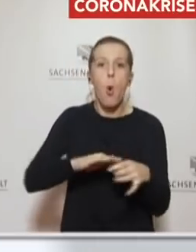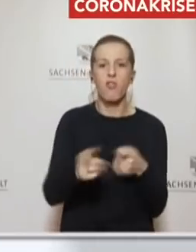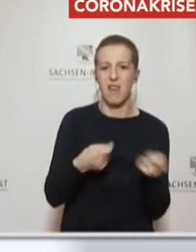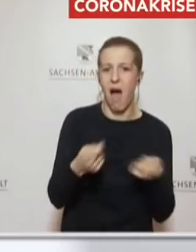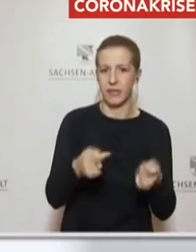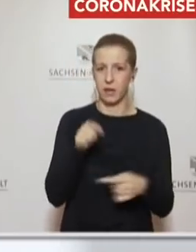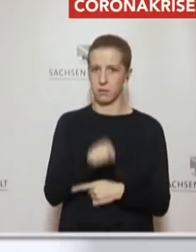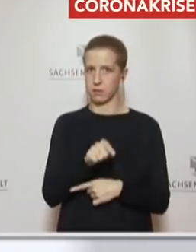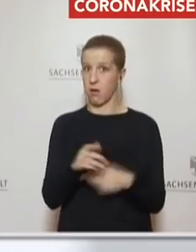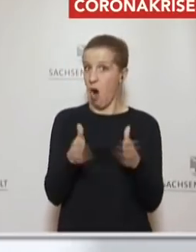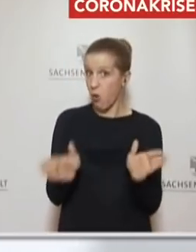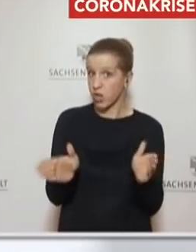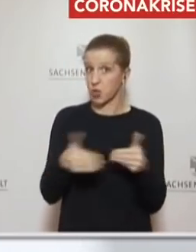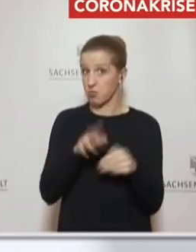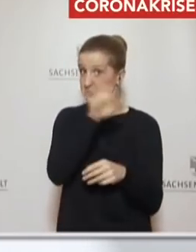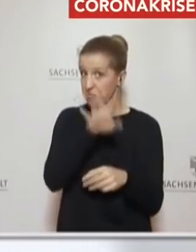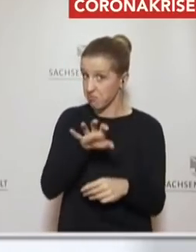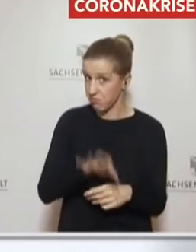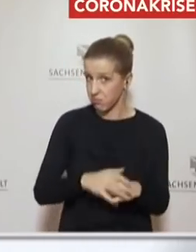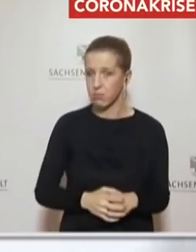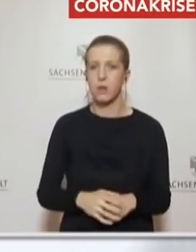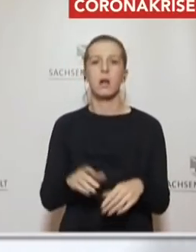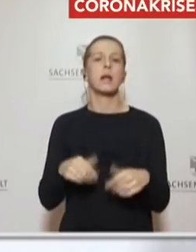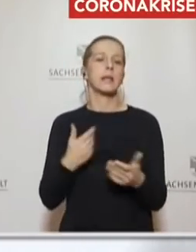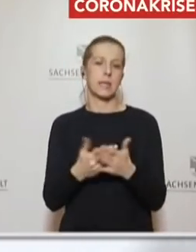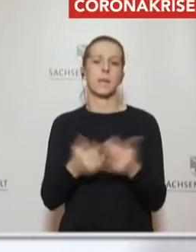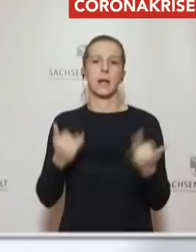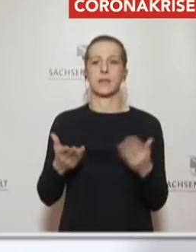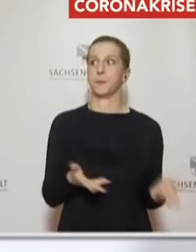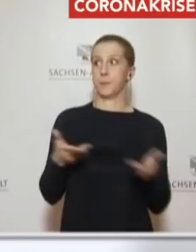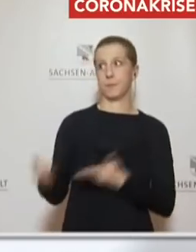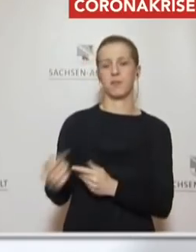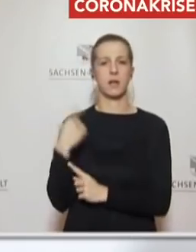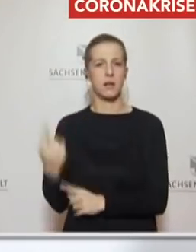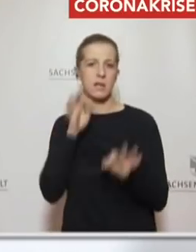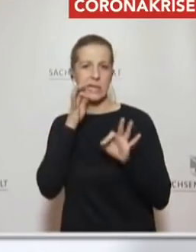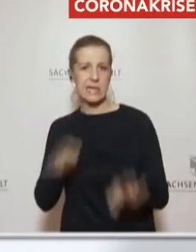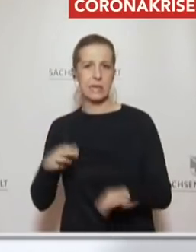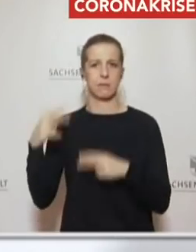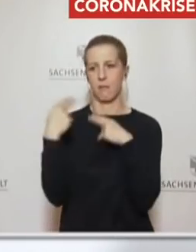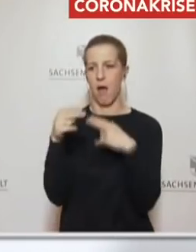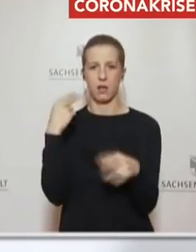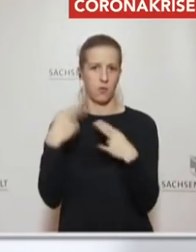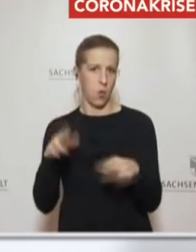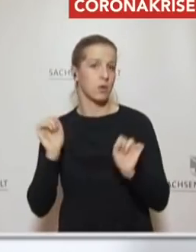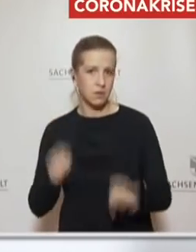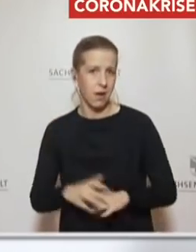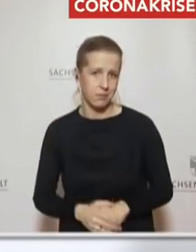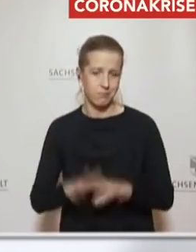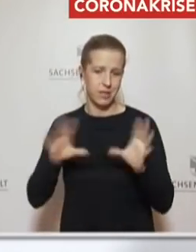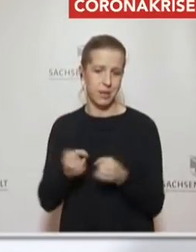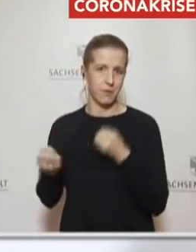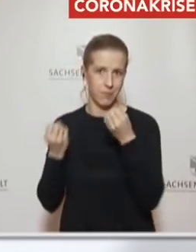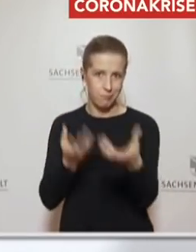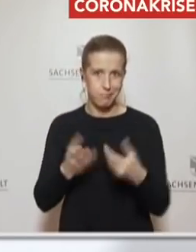um? Ich würde ihr das nochmal als Anfrage, die bei mir angekommen ist, nochmal rübergeben, sodass sie darauf vielleicht nochmal direkt Bezug nehmen kann und das in einem Paket